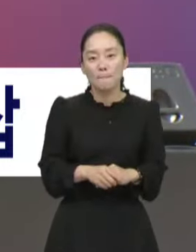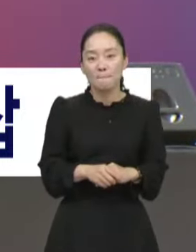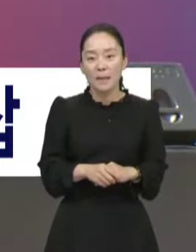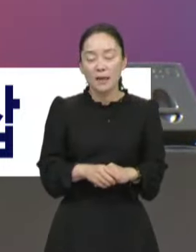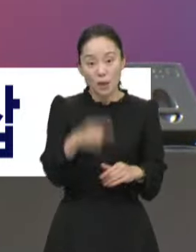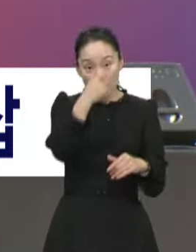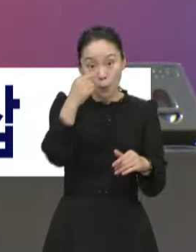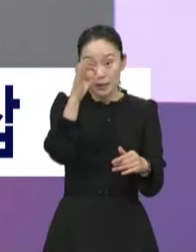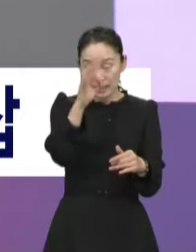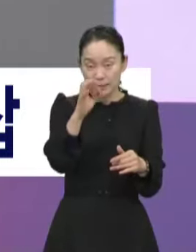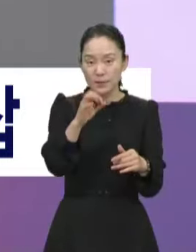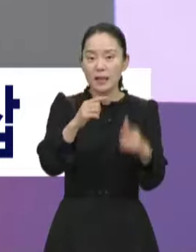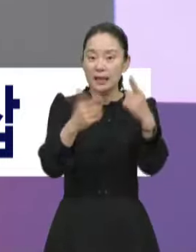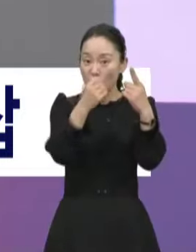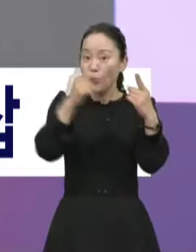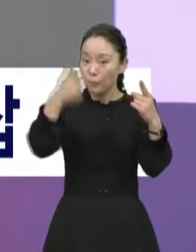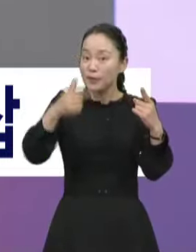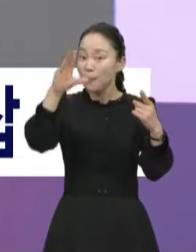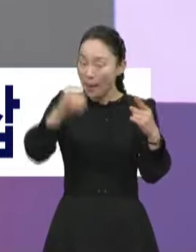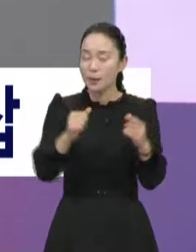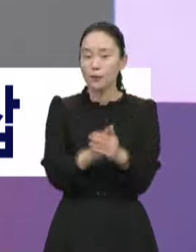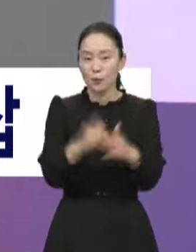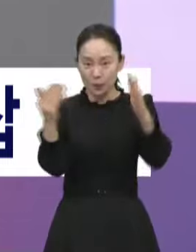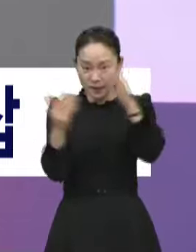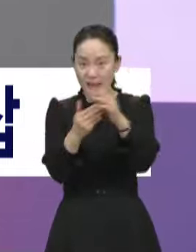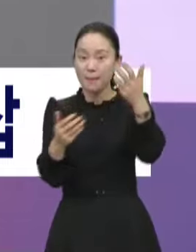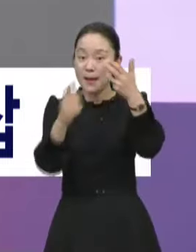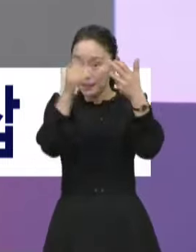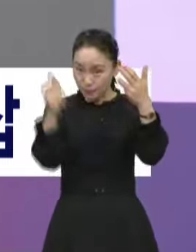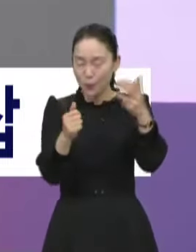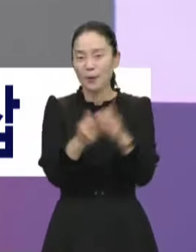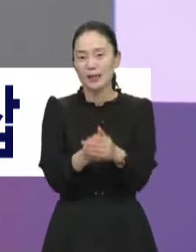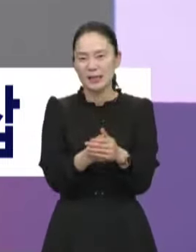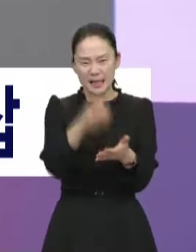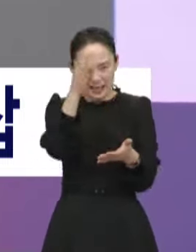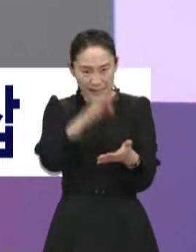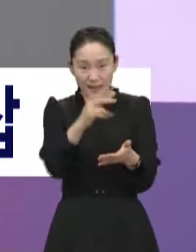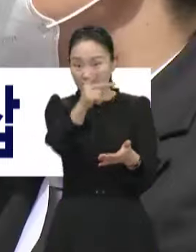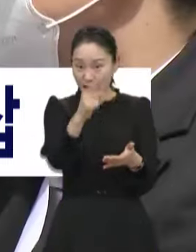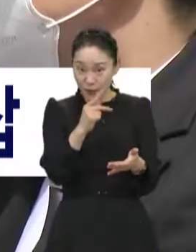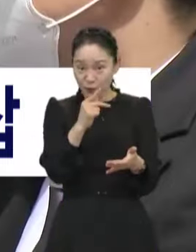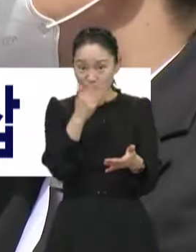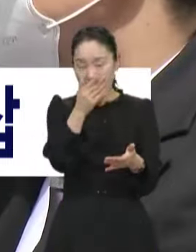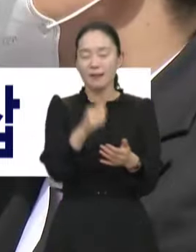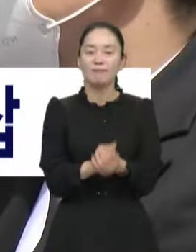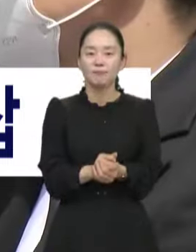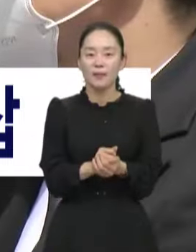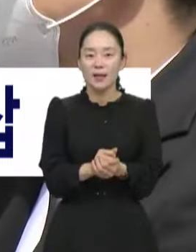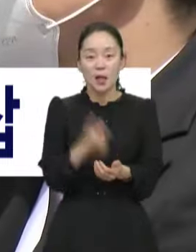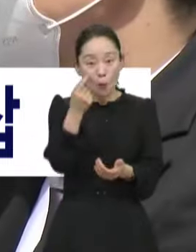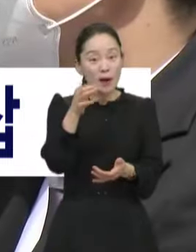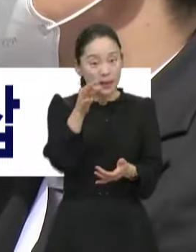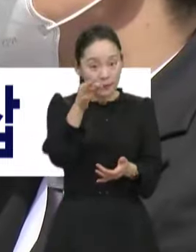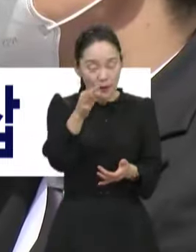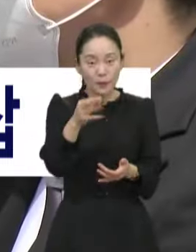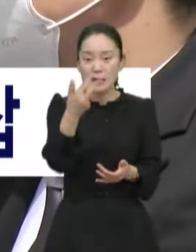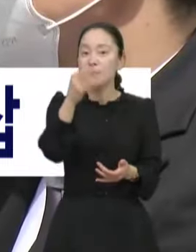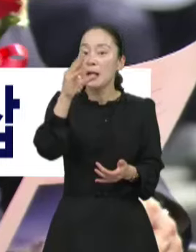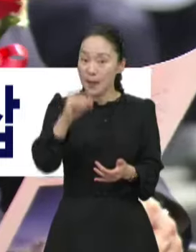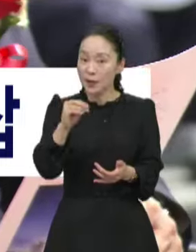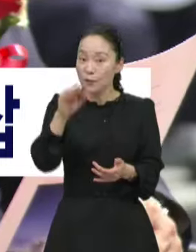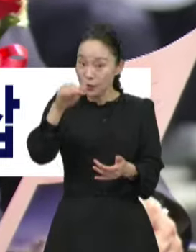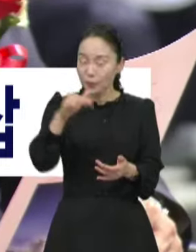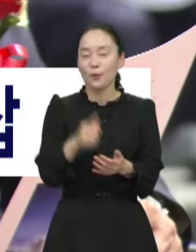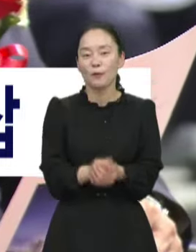보증금은 1억 6천만 원으로 최대 8% 초저금리로 대출받을 수 있으며 월 임대료는 18만 원